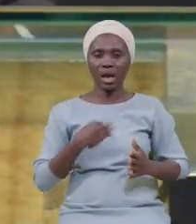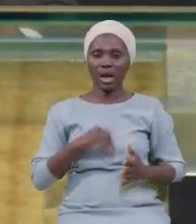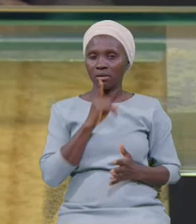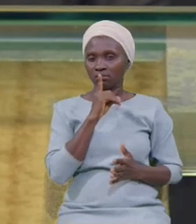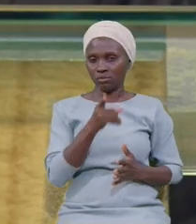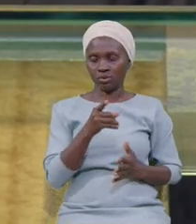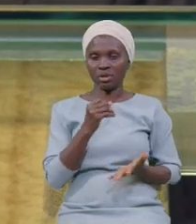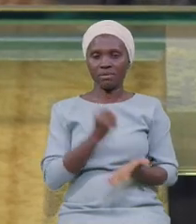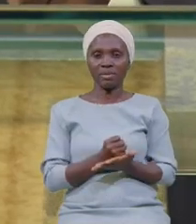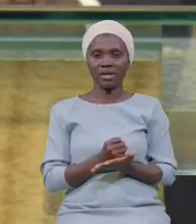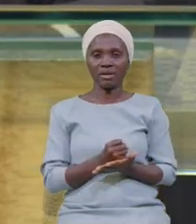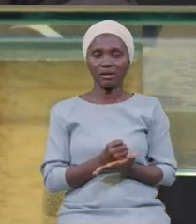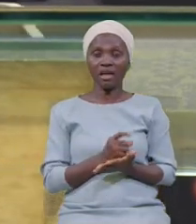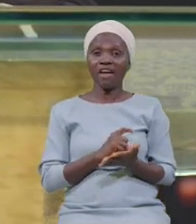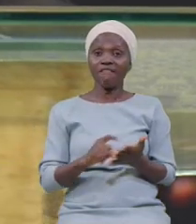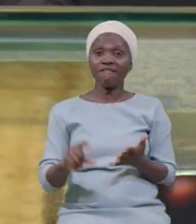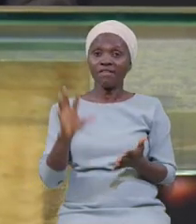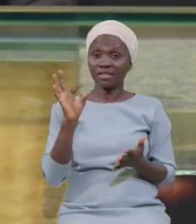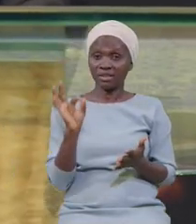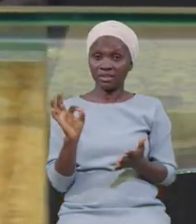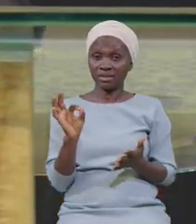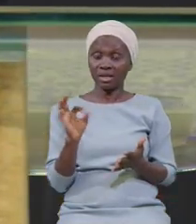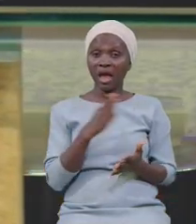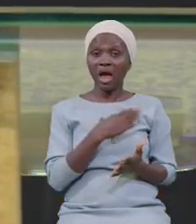fidélité. Verset 9.